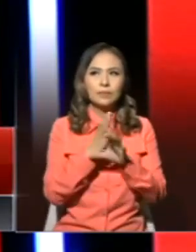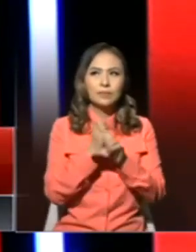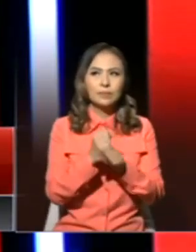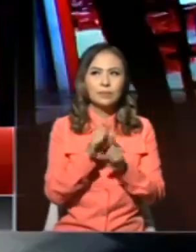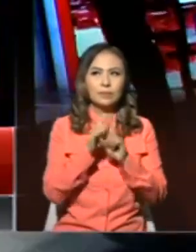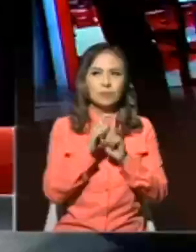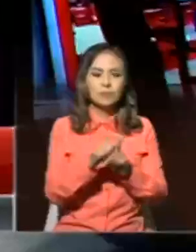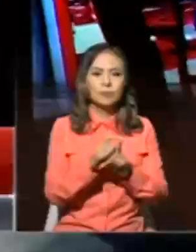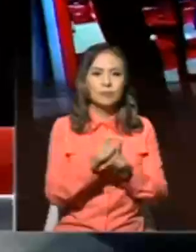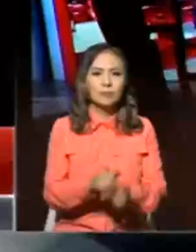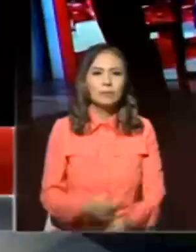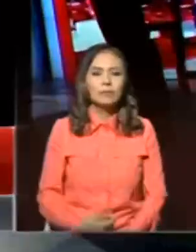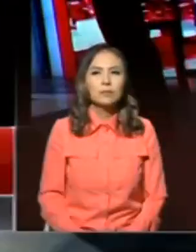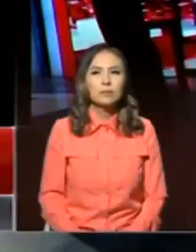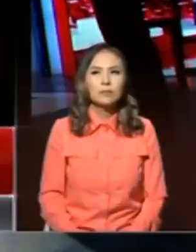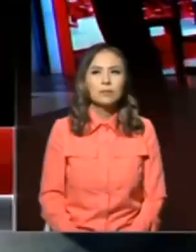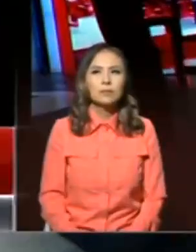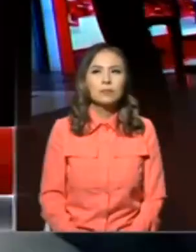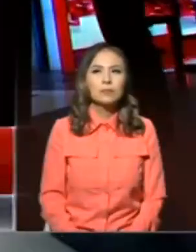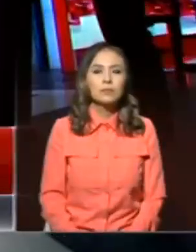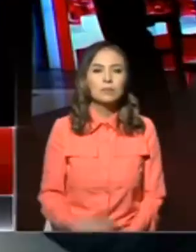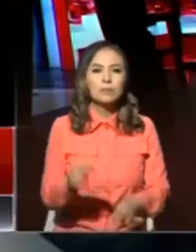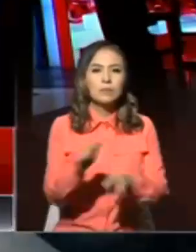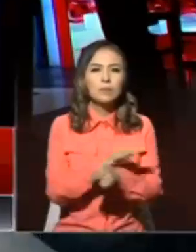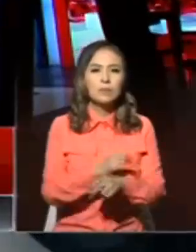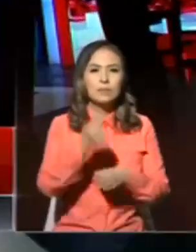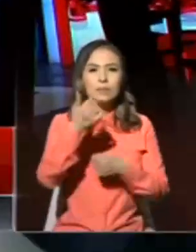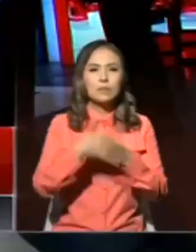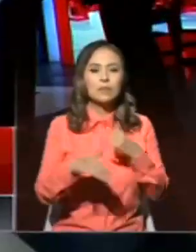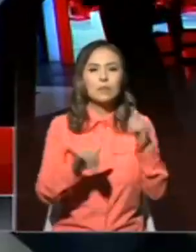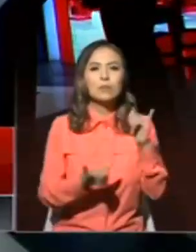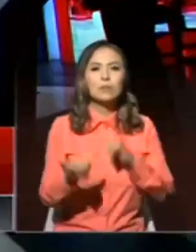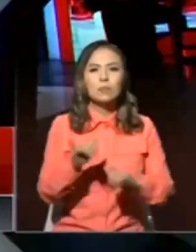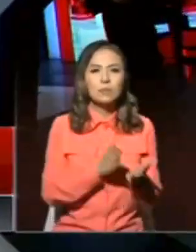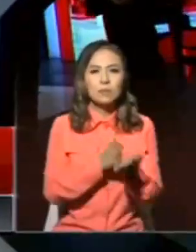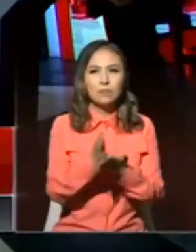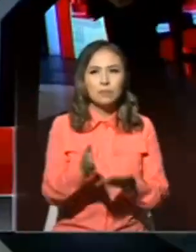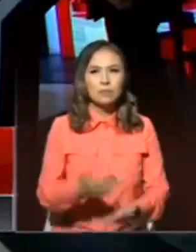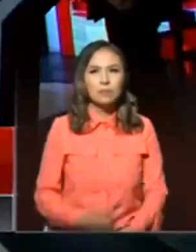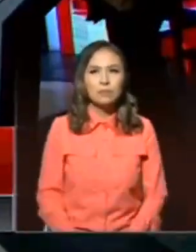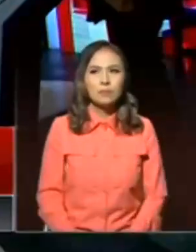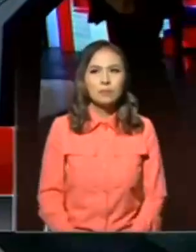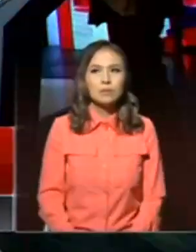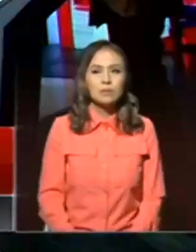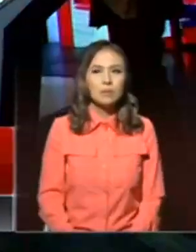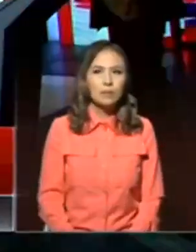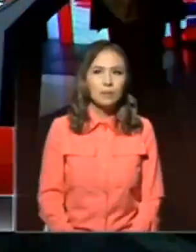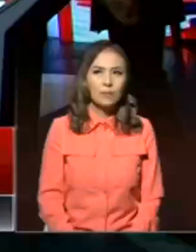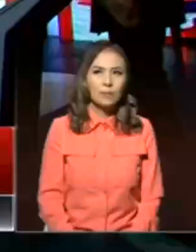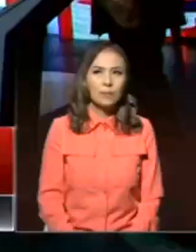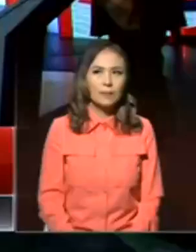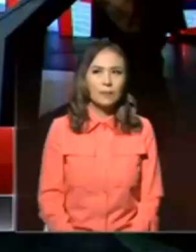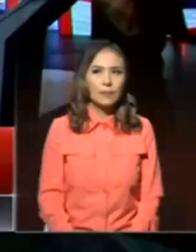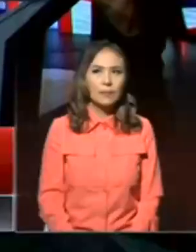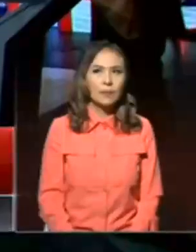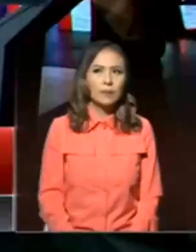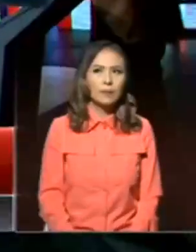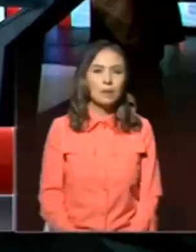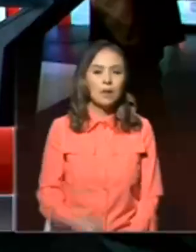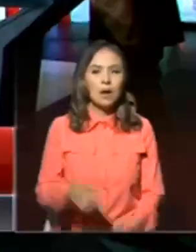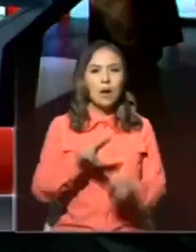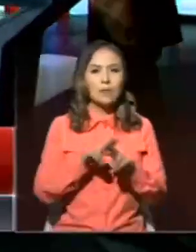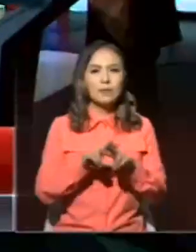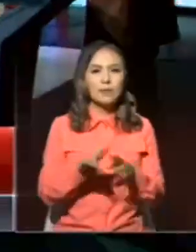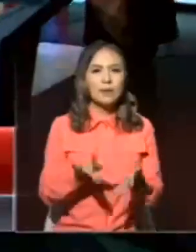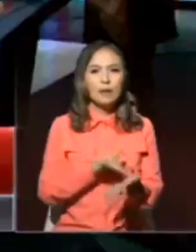нұсқа, Олжас мырза жауап беріңізші. Емдеулі орталықтар кімге бару керек? Көмек сана оңалту орталығы бар, ол Астана